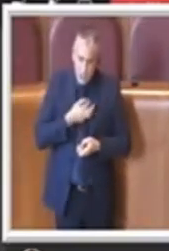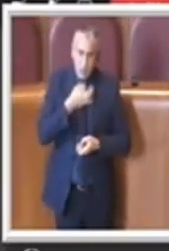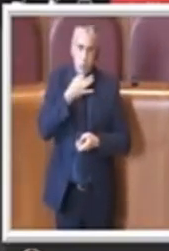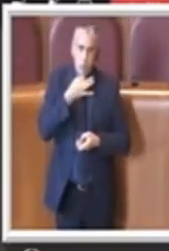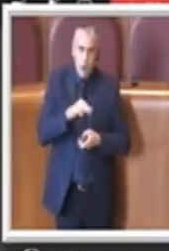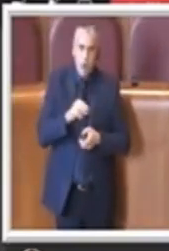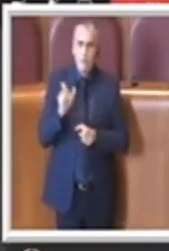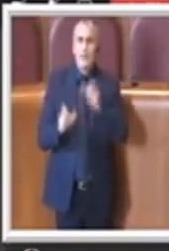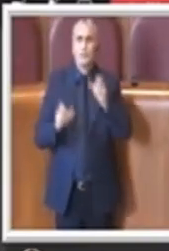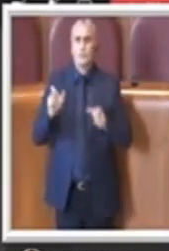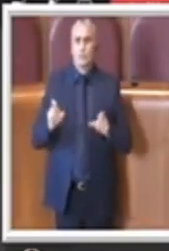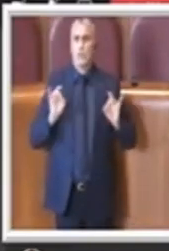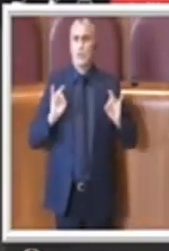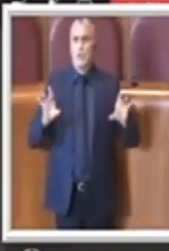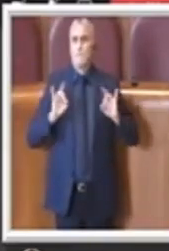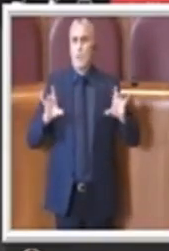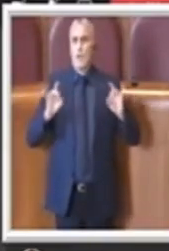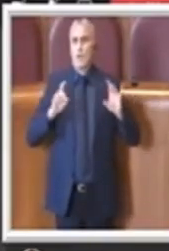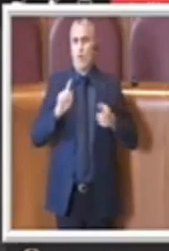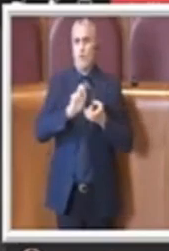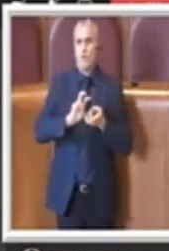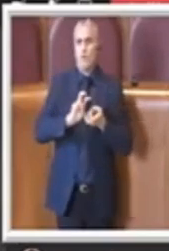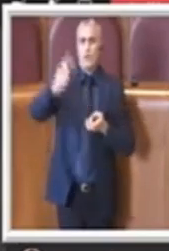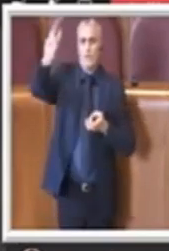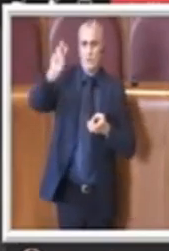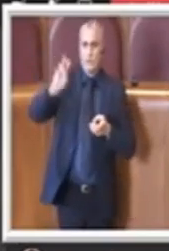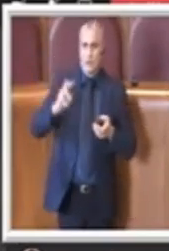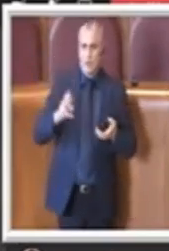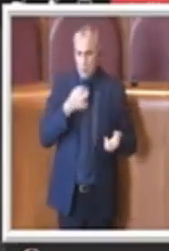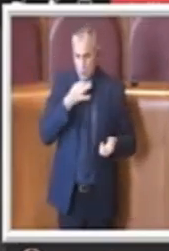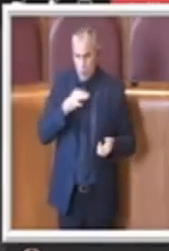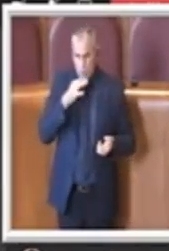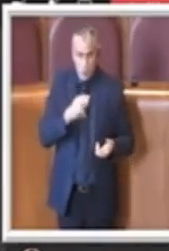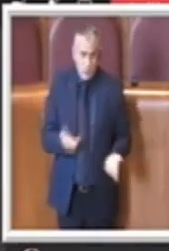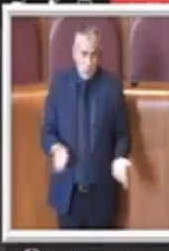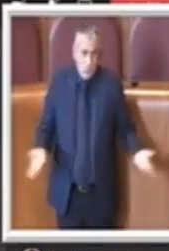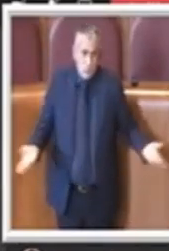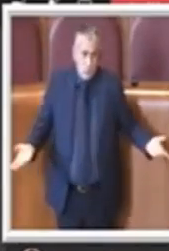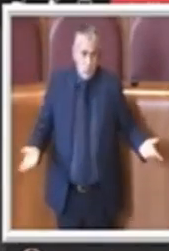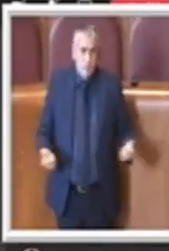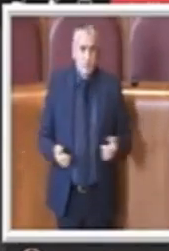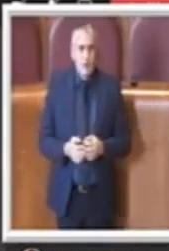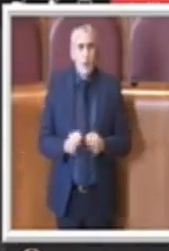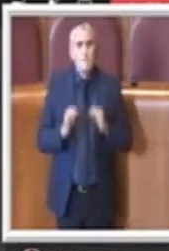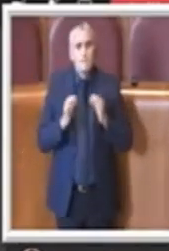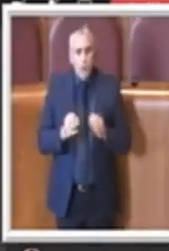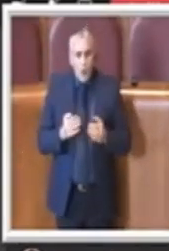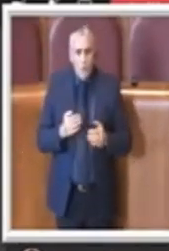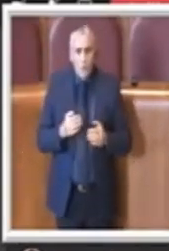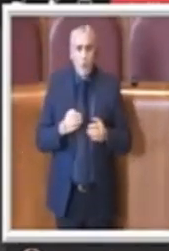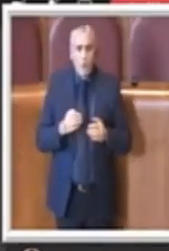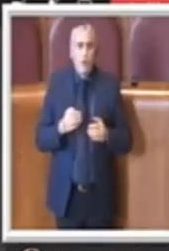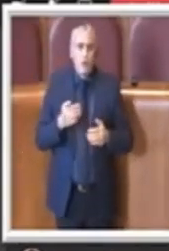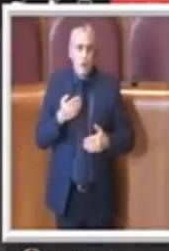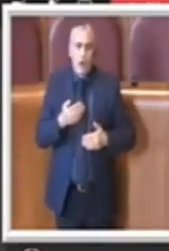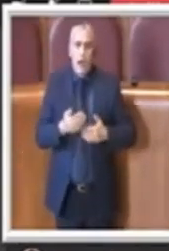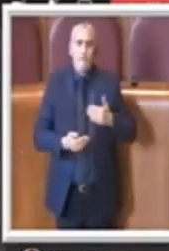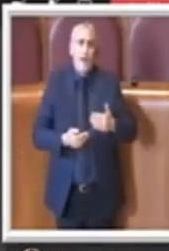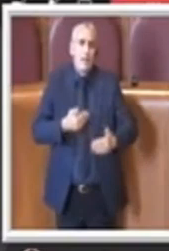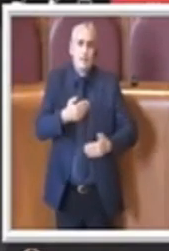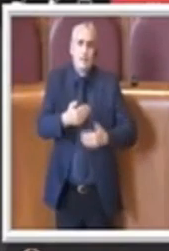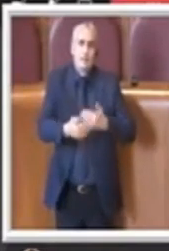spostarsi in modo in modo sostenibile dunque siamo stiamo andando al di là della